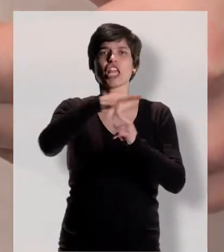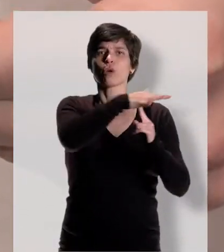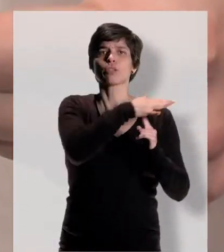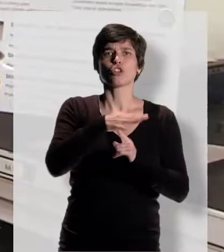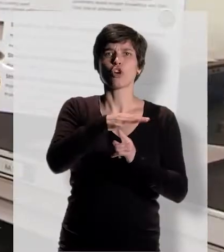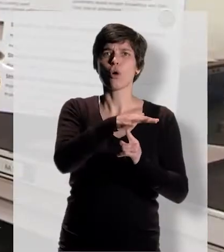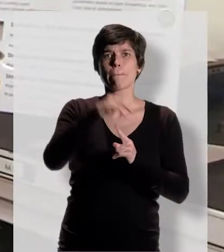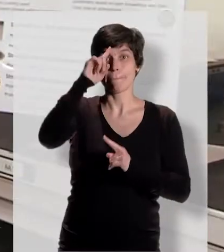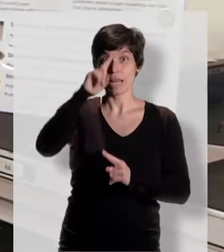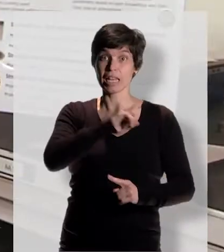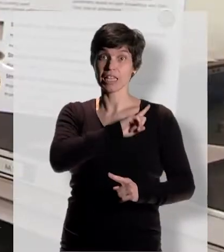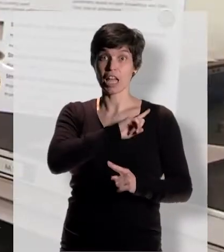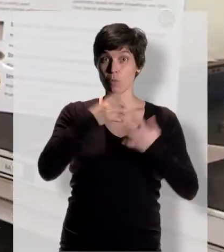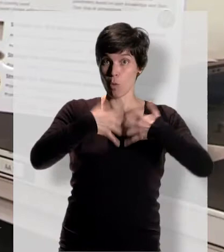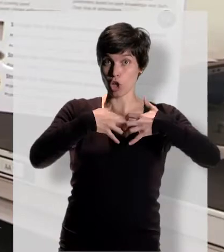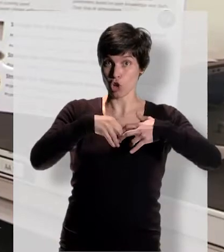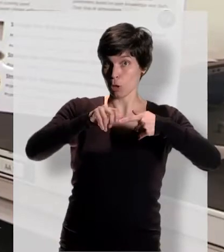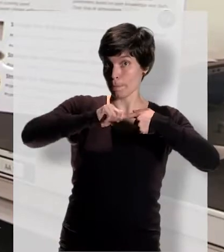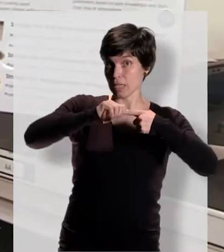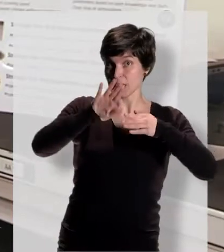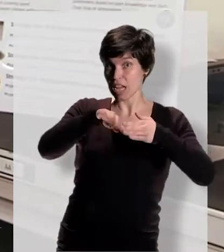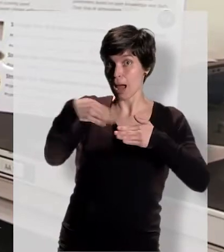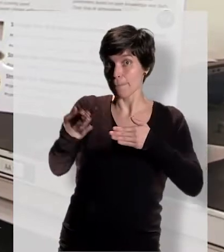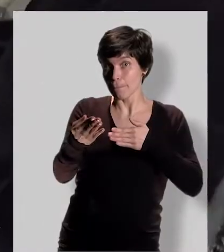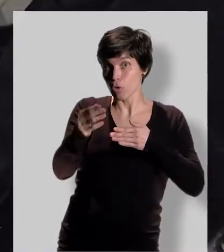eta olioa batetik bestera eramaten du.